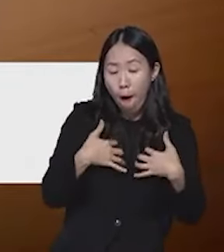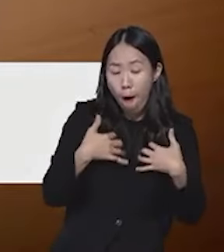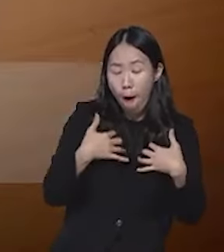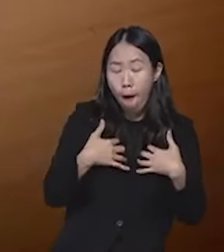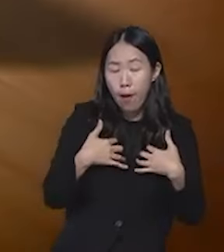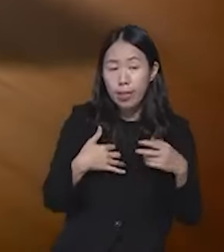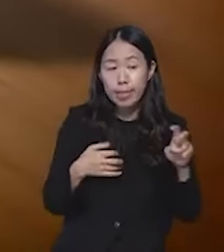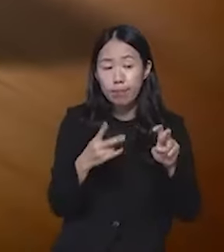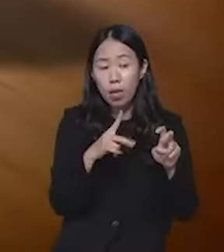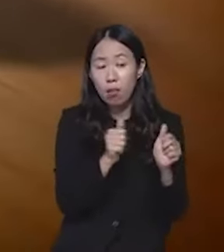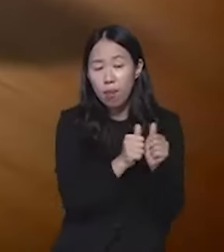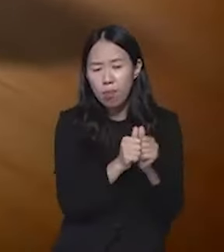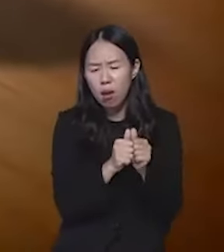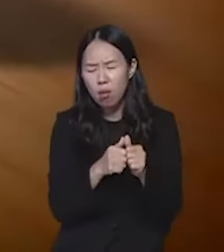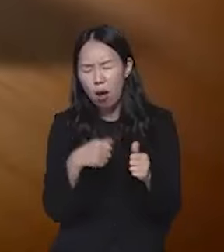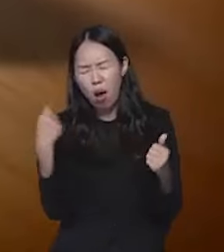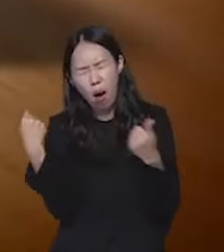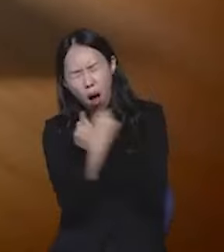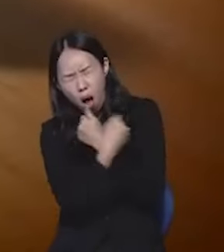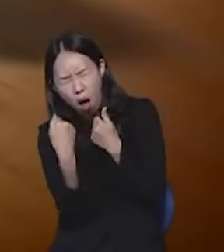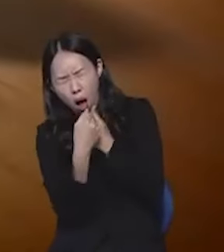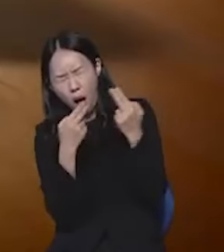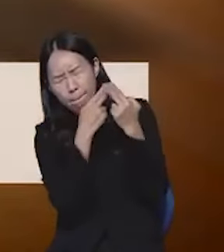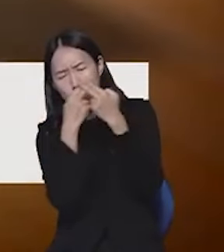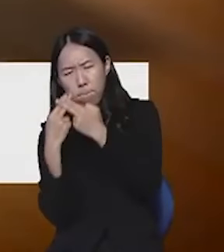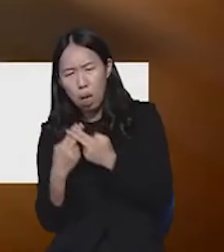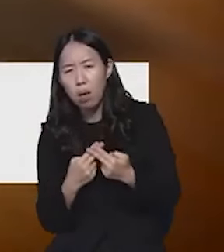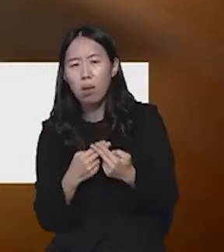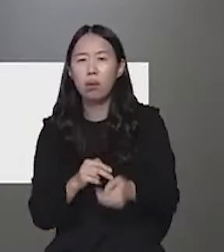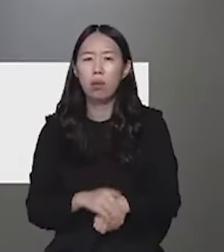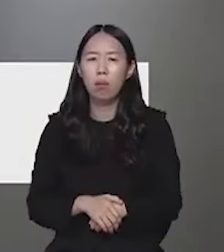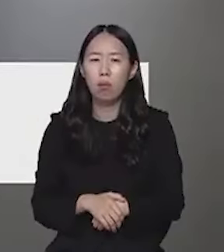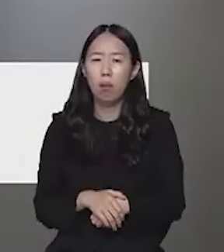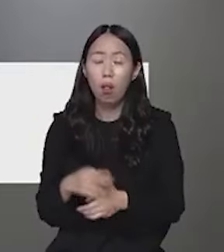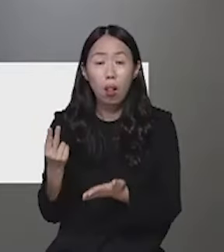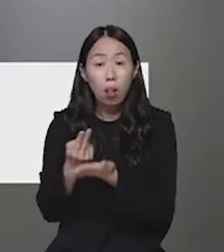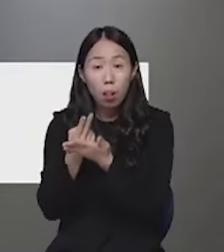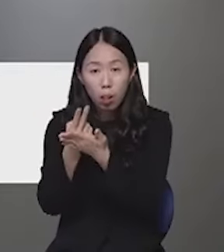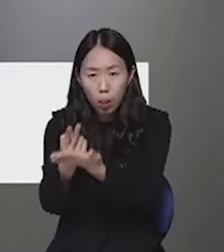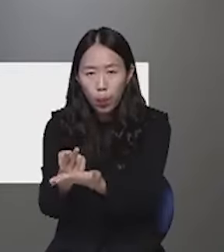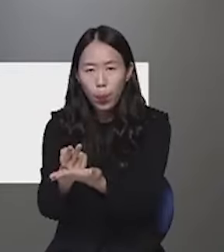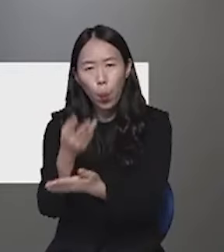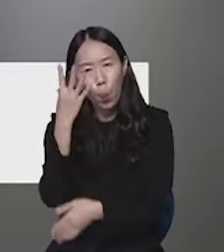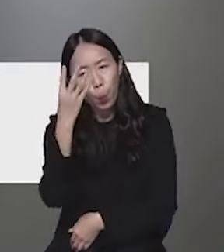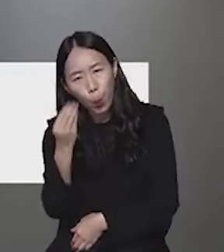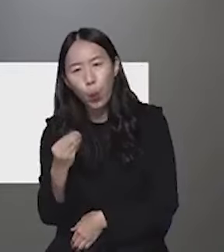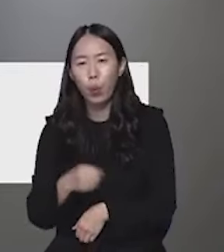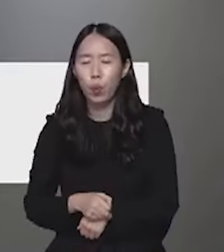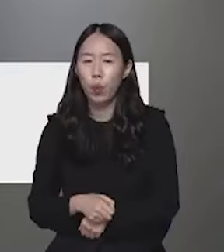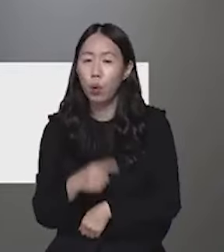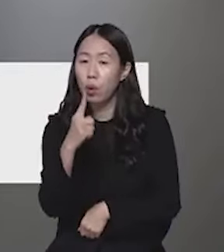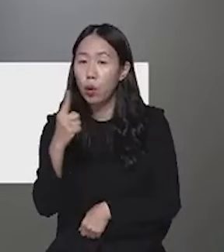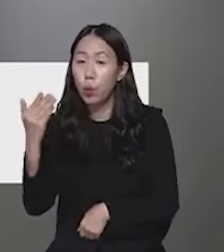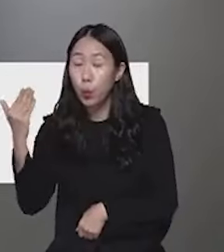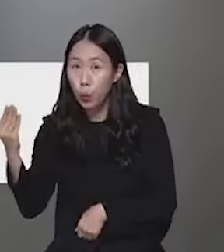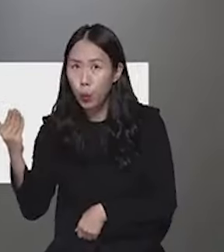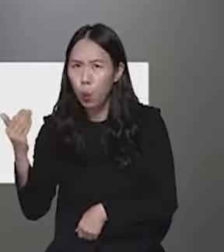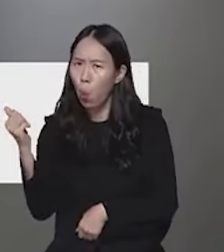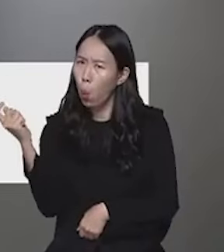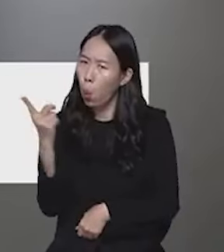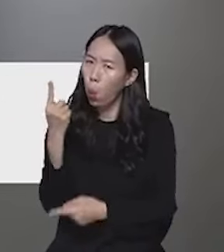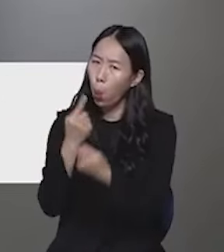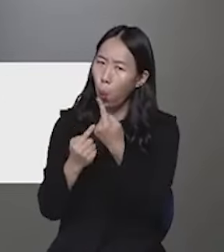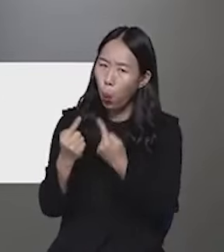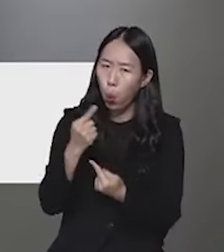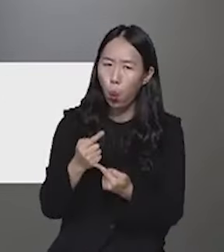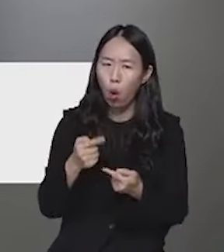심하게 구타당했습니다. 틀려가는 걸 몸에서 봤어. 그랬더니 직원들이 와가지고 11시 왔어요.